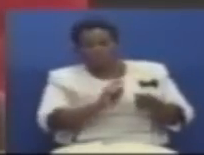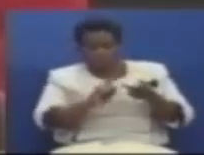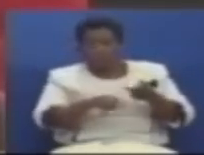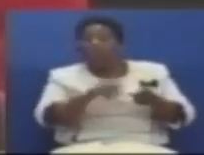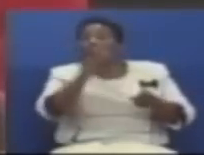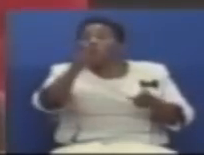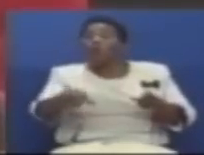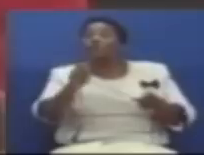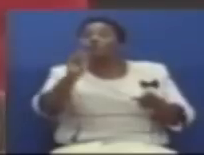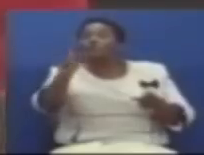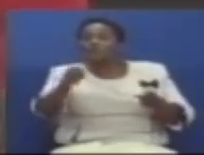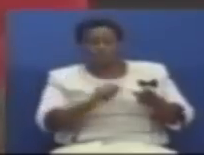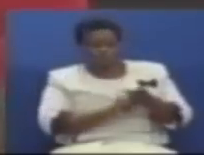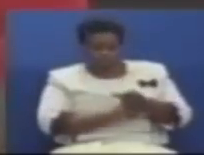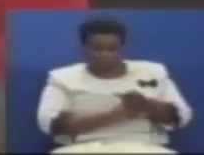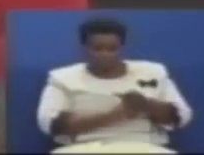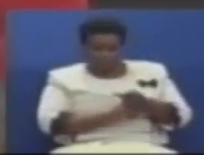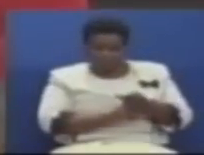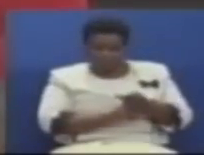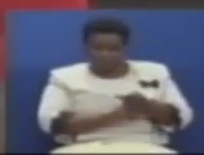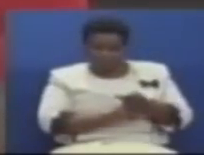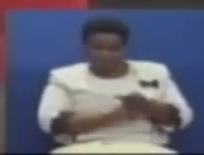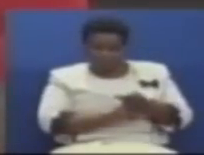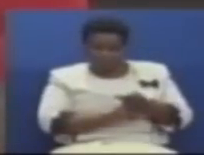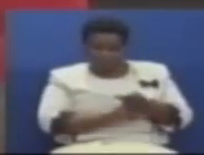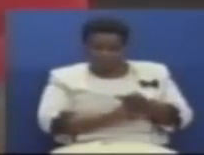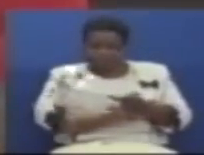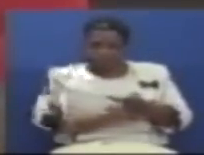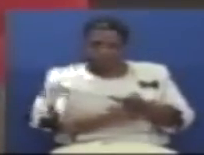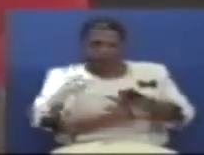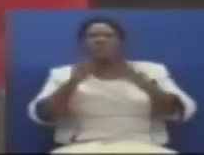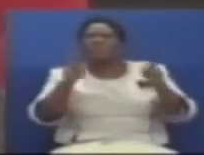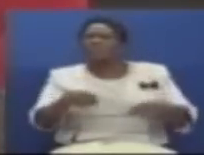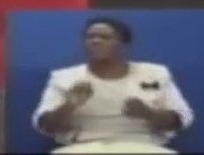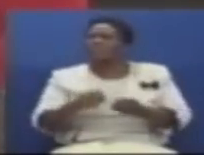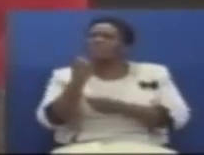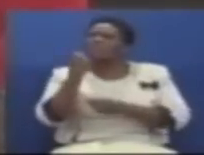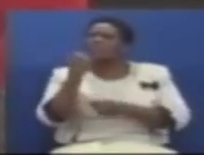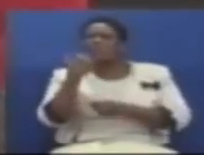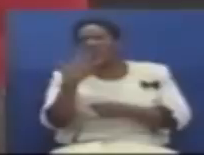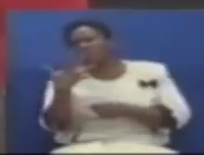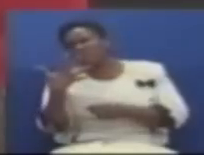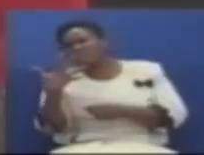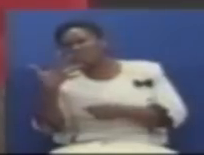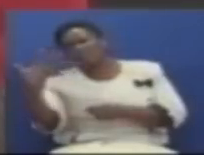Watu ndo pesa tu. Sina ngapi sasa hivi.